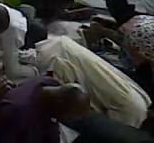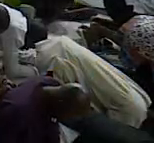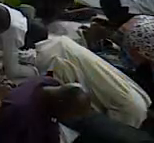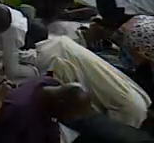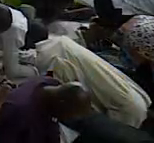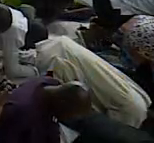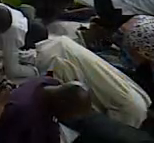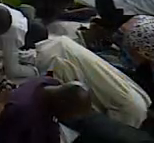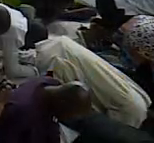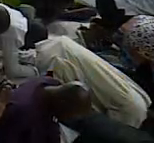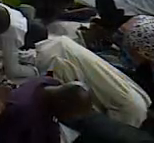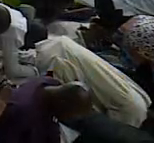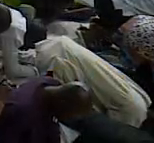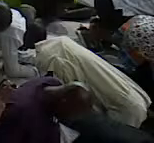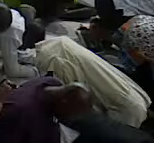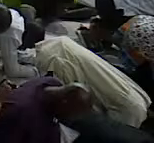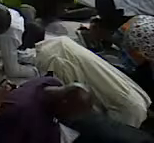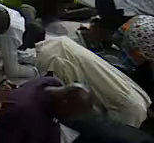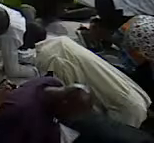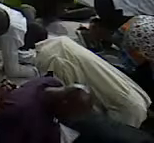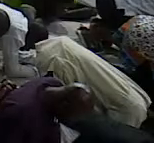montre-moi ta